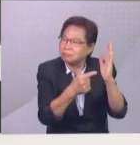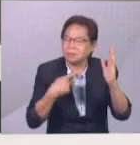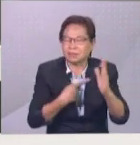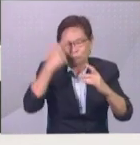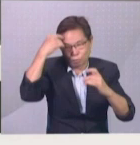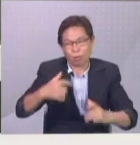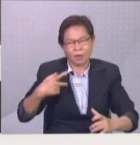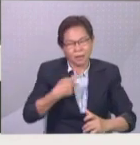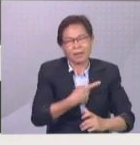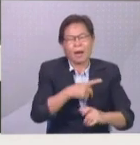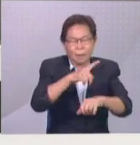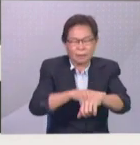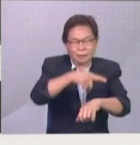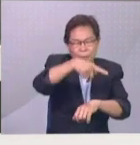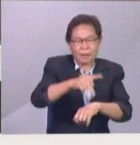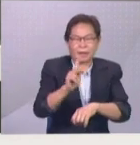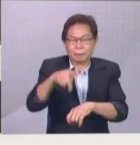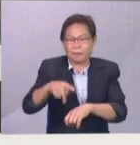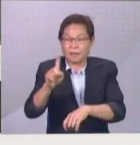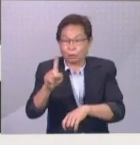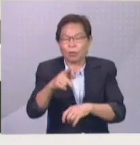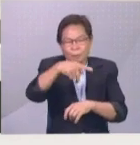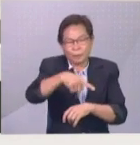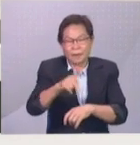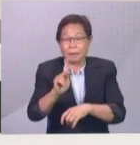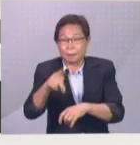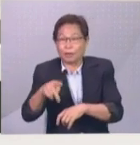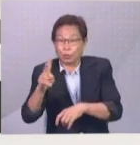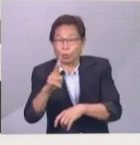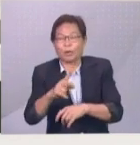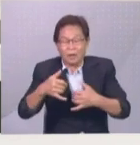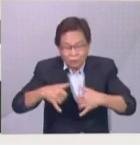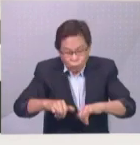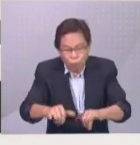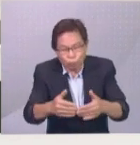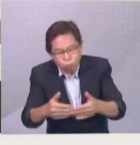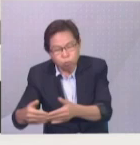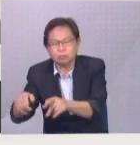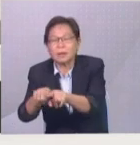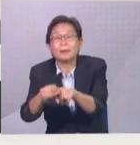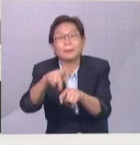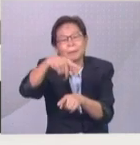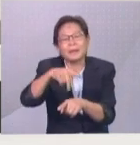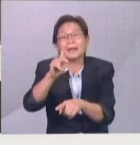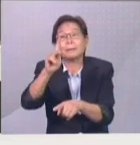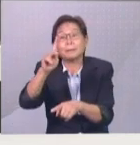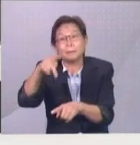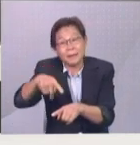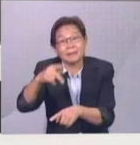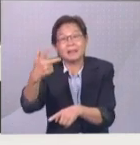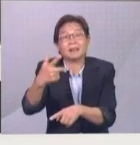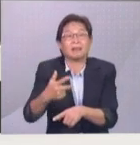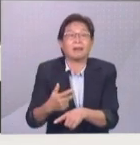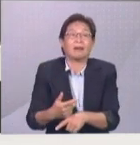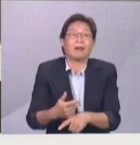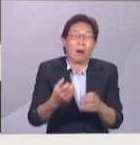kita laksanakan masa PKP 1 PKP 2, ianya berterusan hingga ke PKP 3. Jadi pergerakan beramai-ramai untuk pulang ke